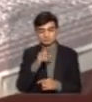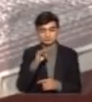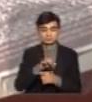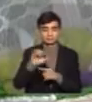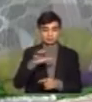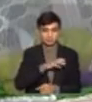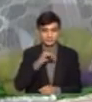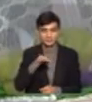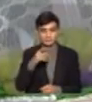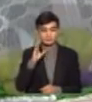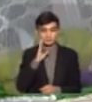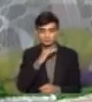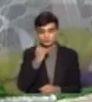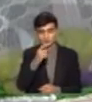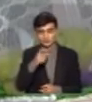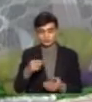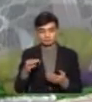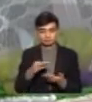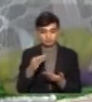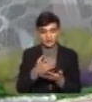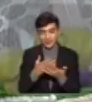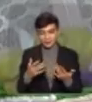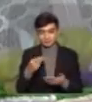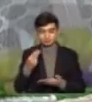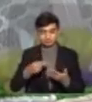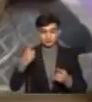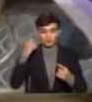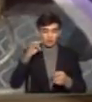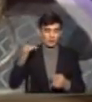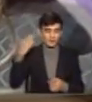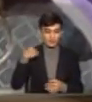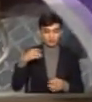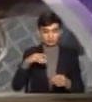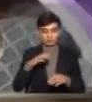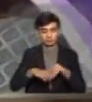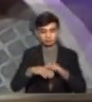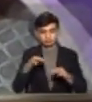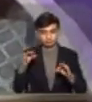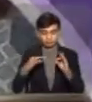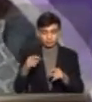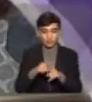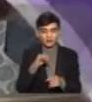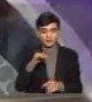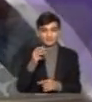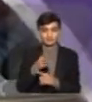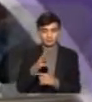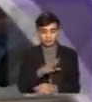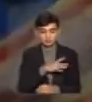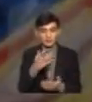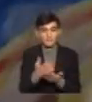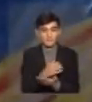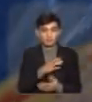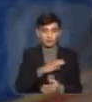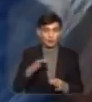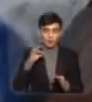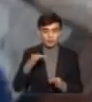құрғақ киіз басу әдісімен тарихи тұлғалардың портретін бейнелеп отыр. Қол өнер иесі бұл бейнетаспаның арқасында жүлдегер атанамын